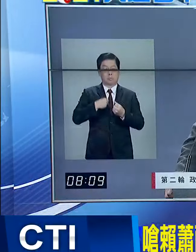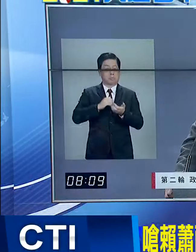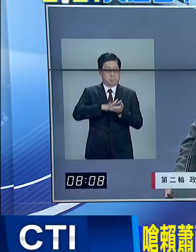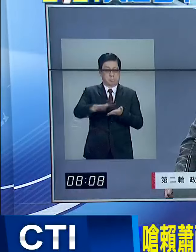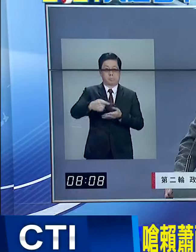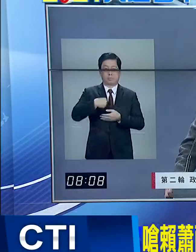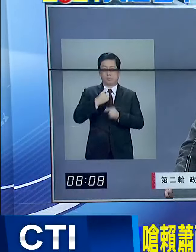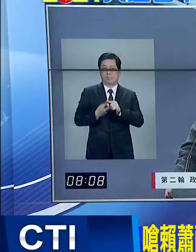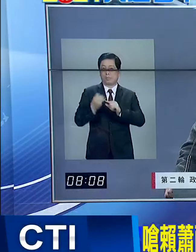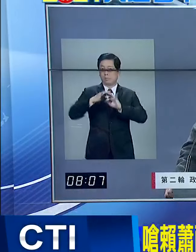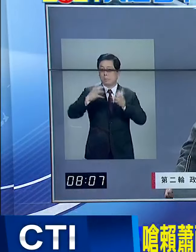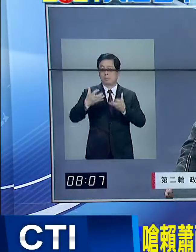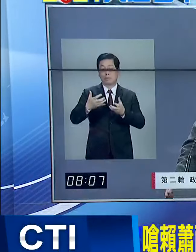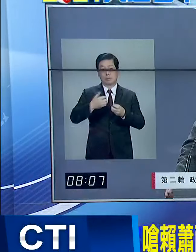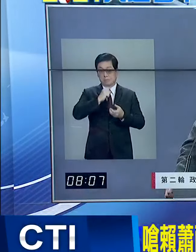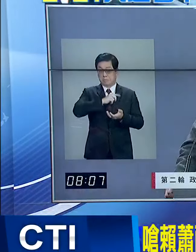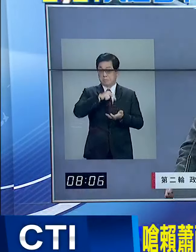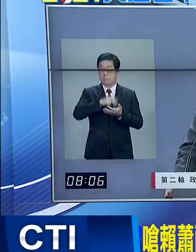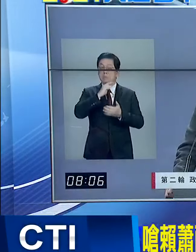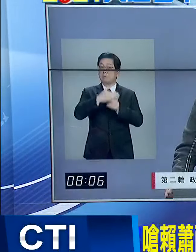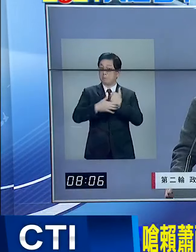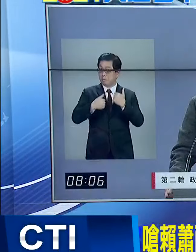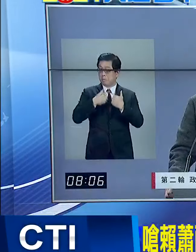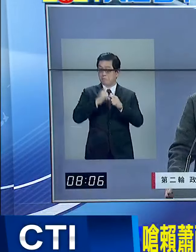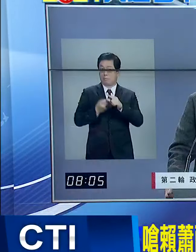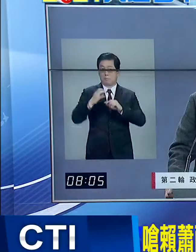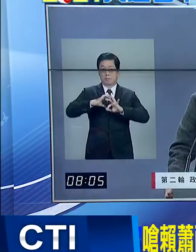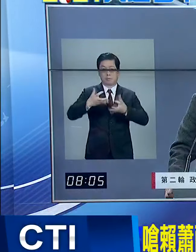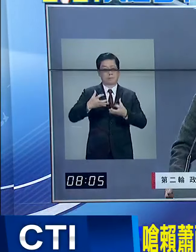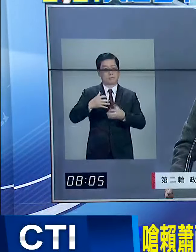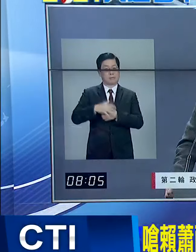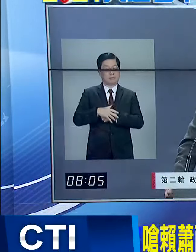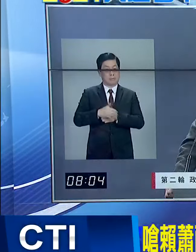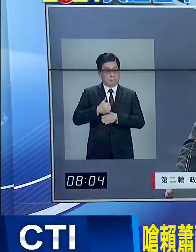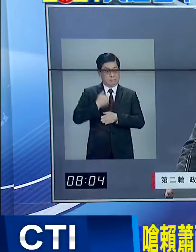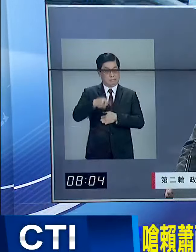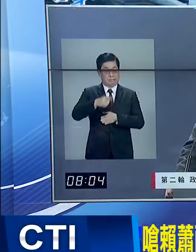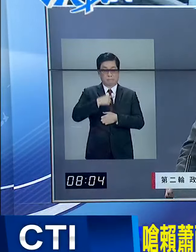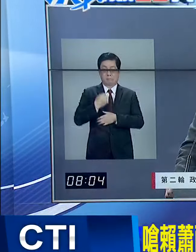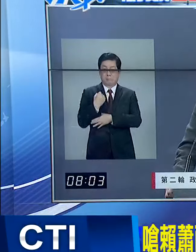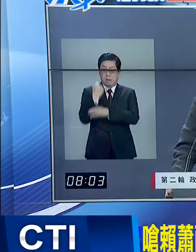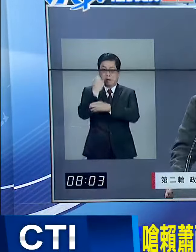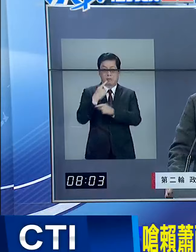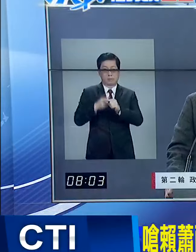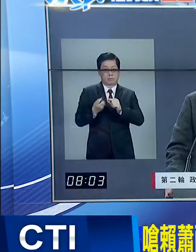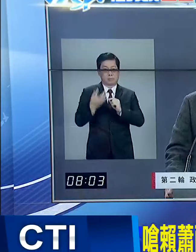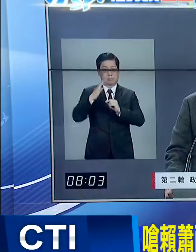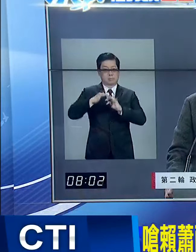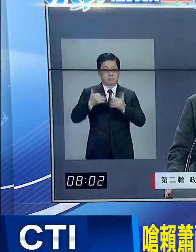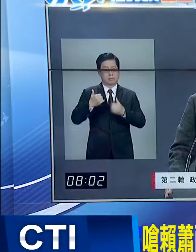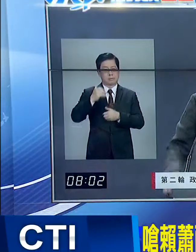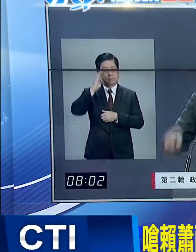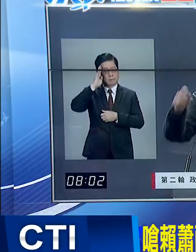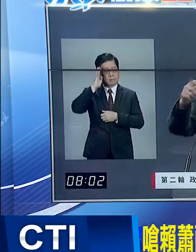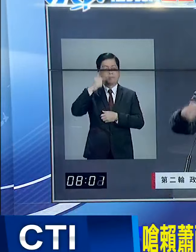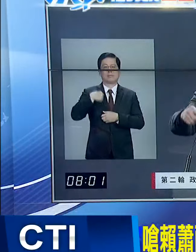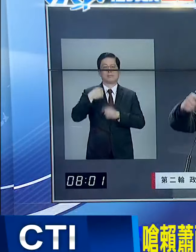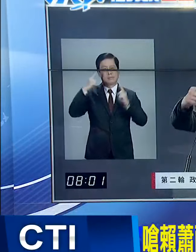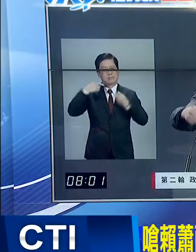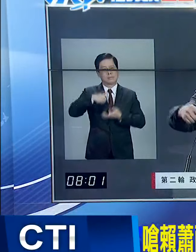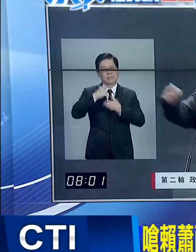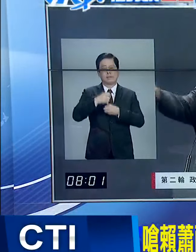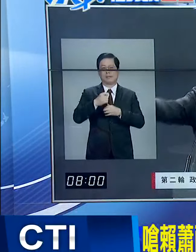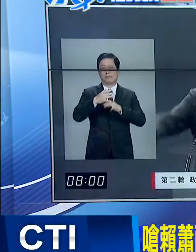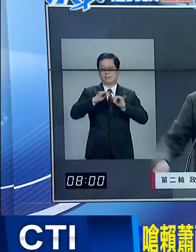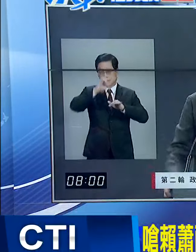却是在掏空台湾。同时他也强调，国民党并不是所谓的亲中政党，而是真正爱护捍卫着中华民国